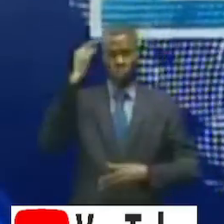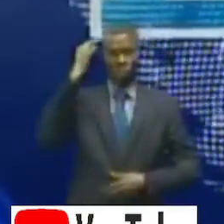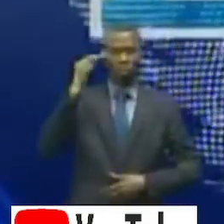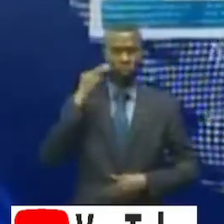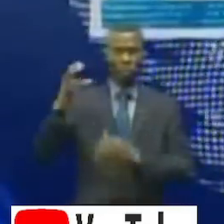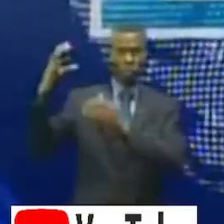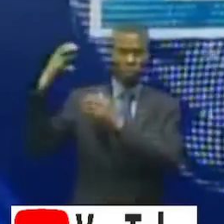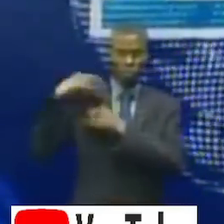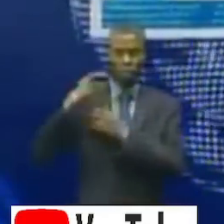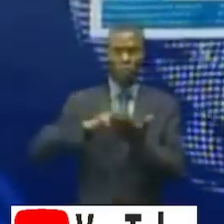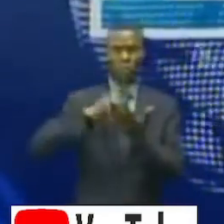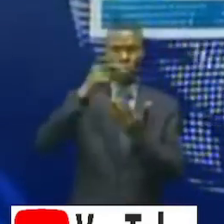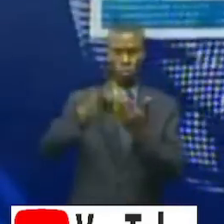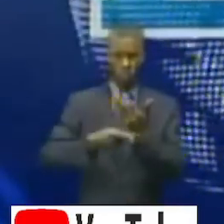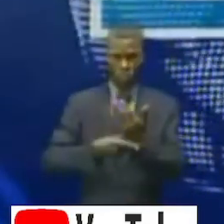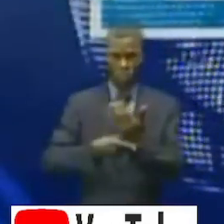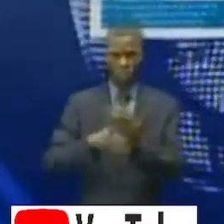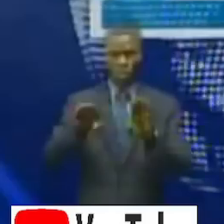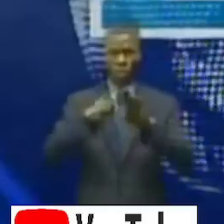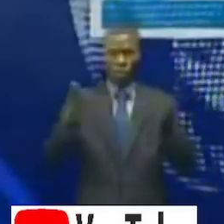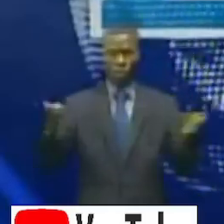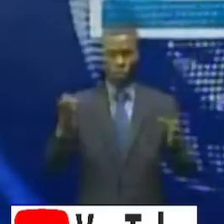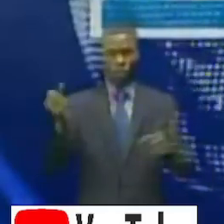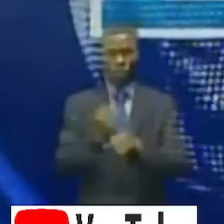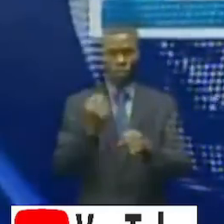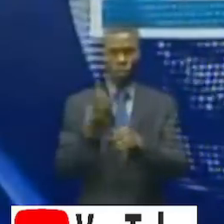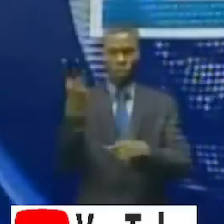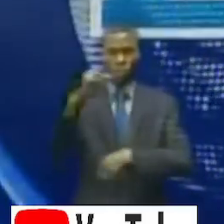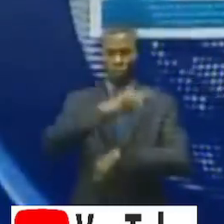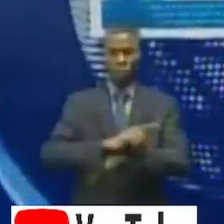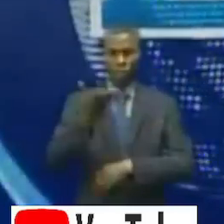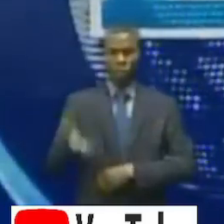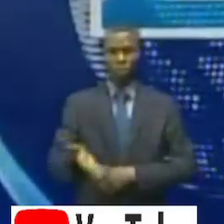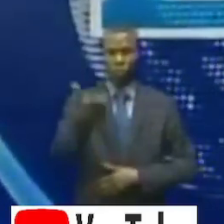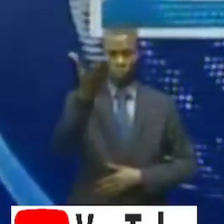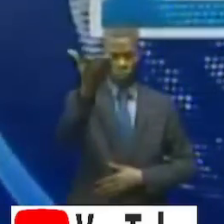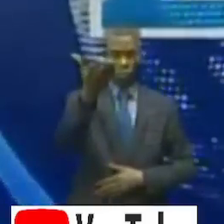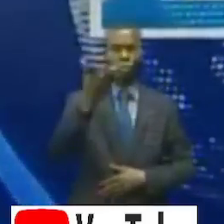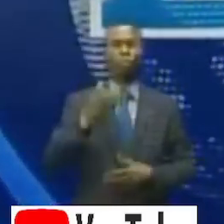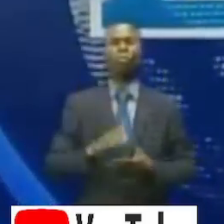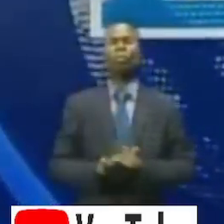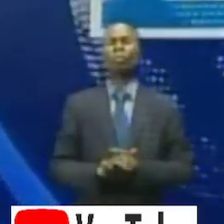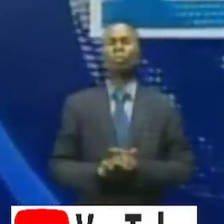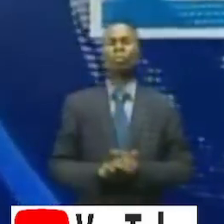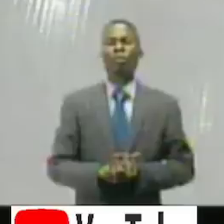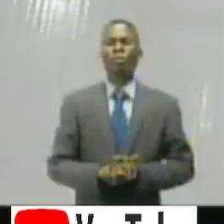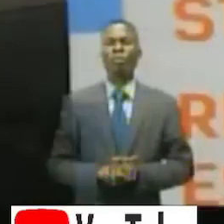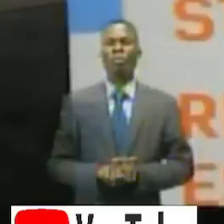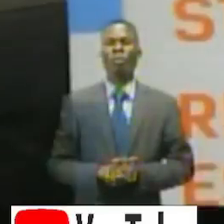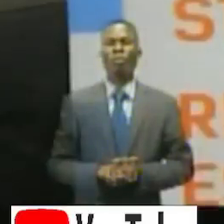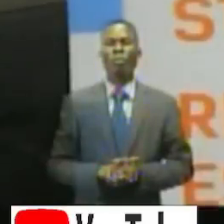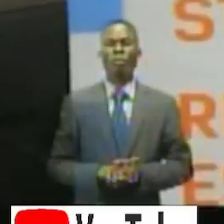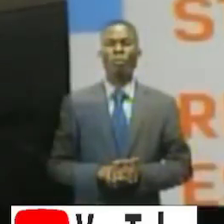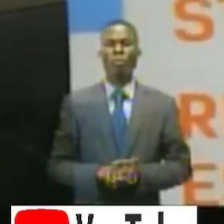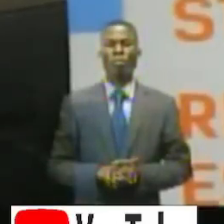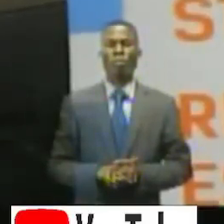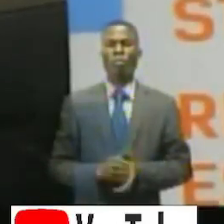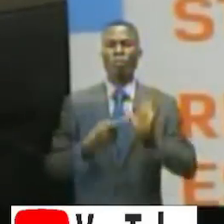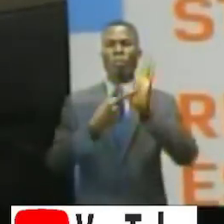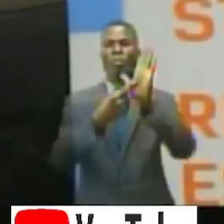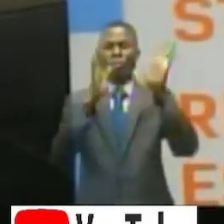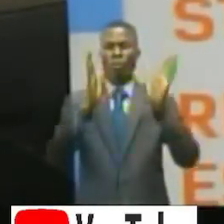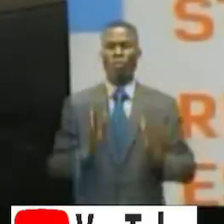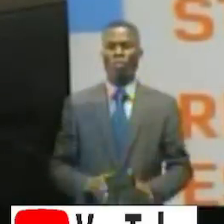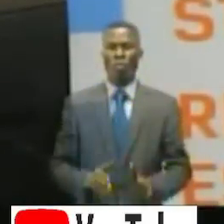en charge du plan qui a ouvert lesdits travaux, Eric Kabamba, Françoise Bouela et Pompomba. Les représentants de